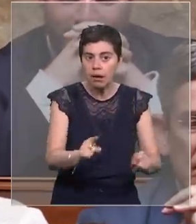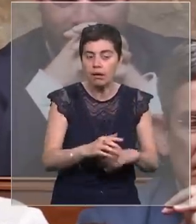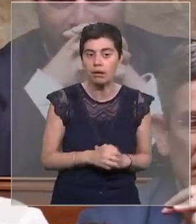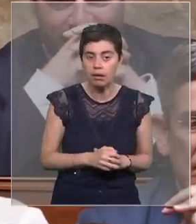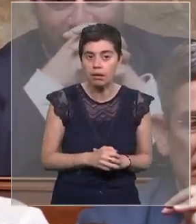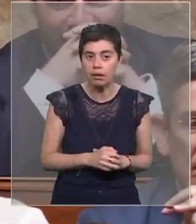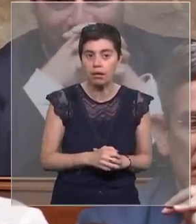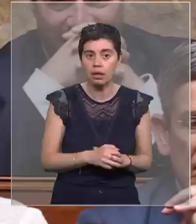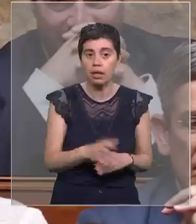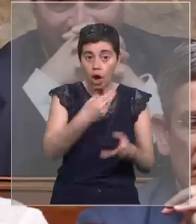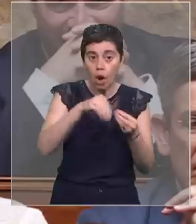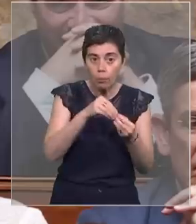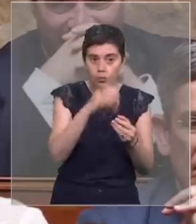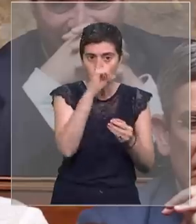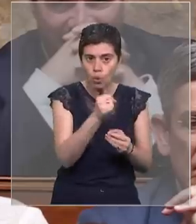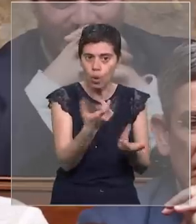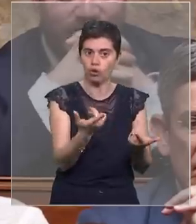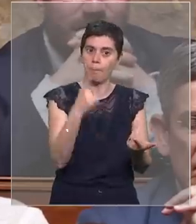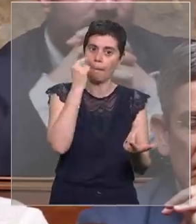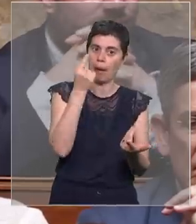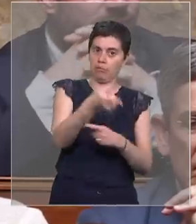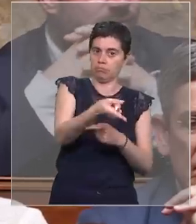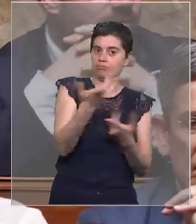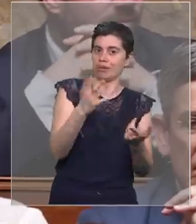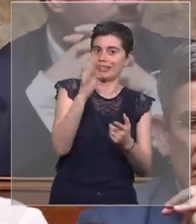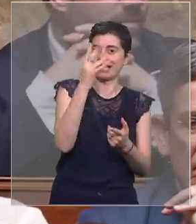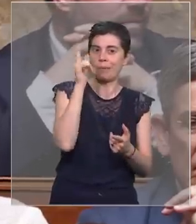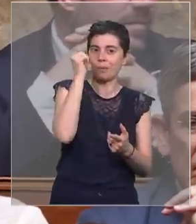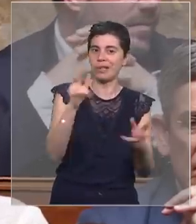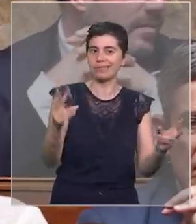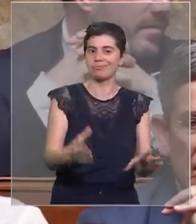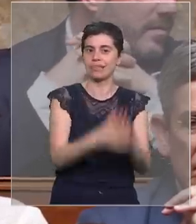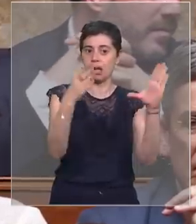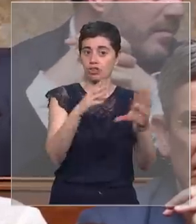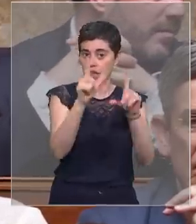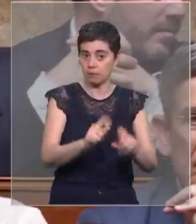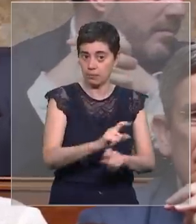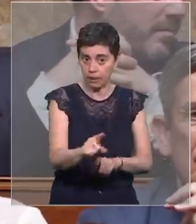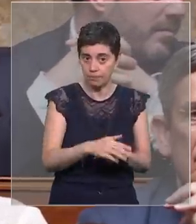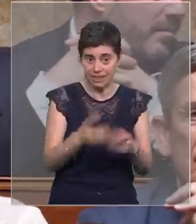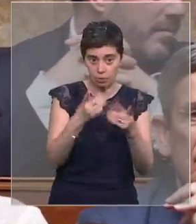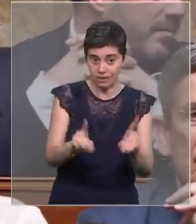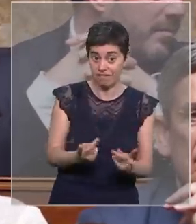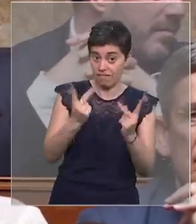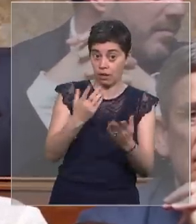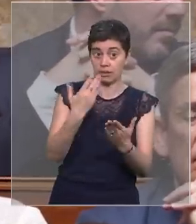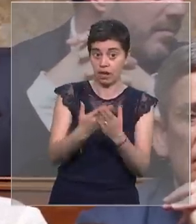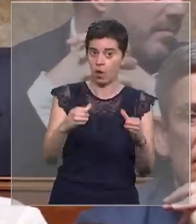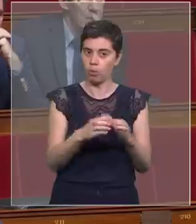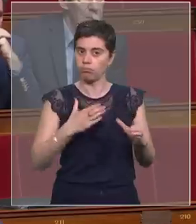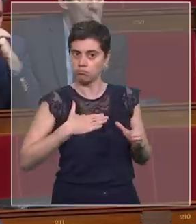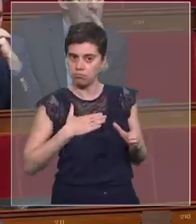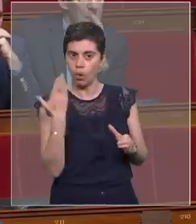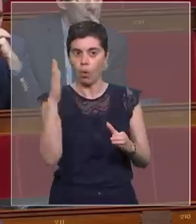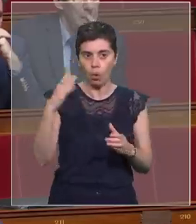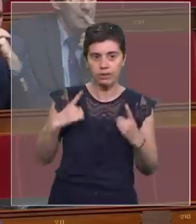le père de la Ve République. La démocratie est notre bien le plus précieux. Notre groupe et de nombreux autres députés